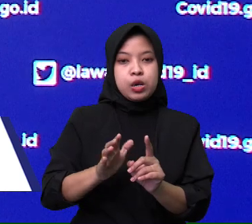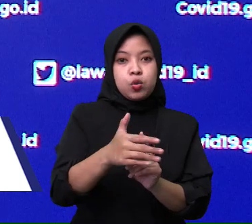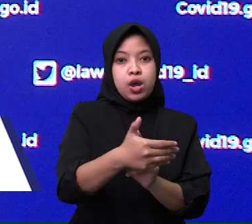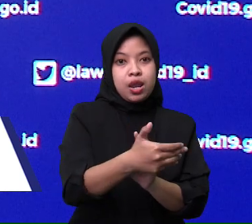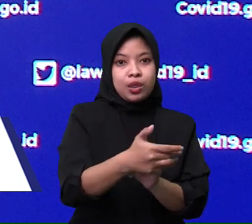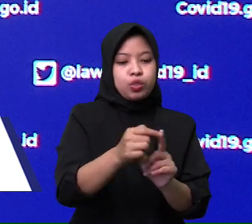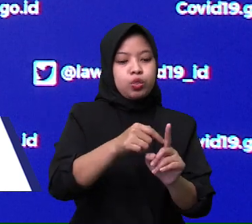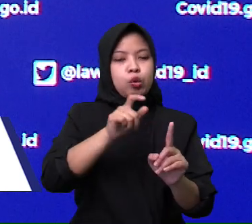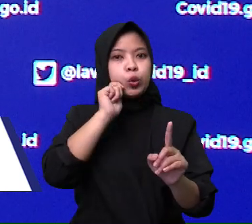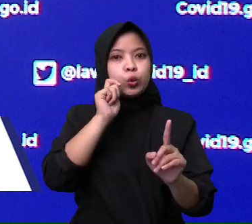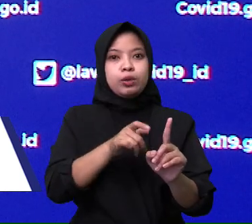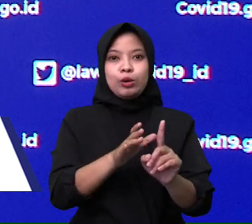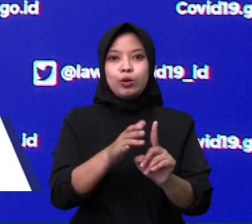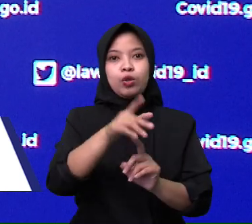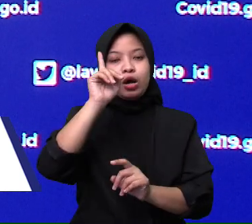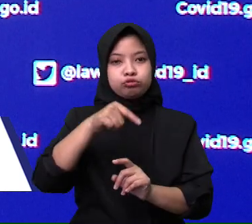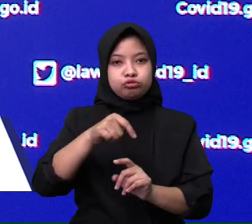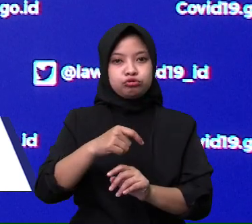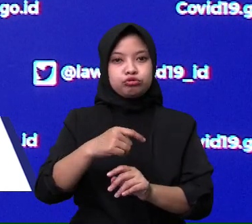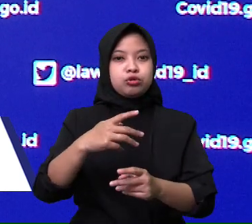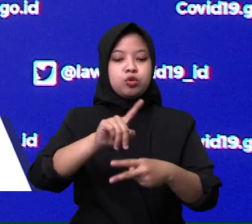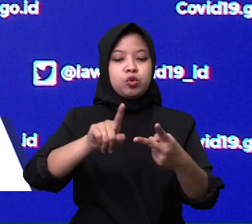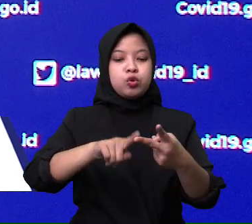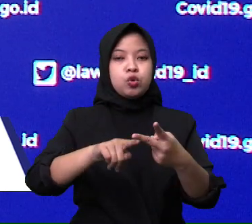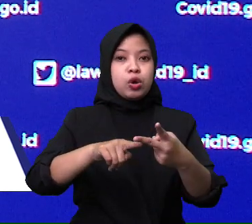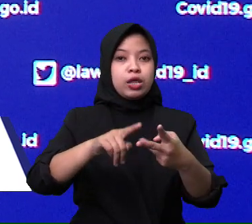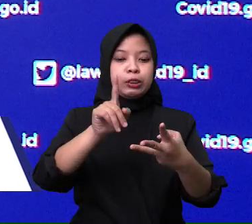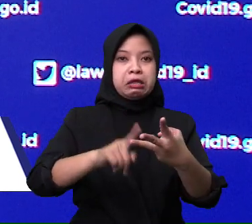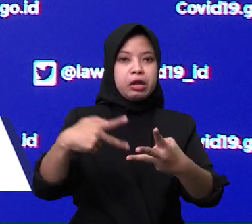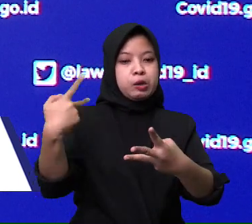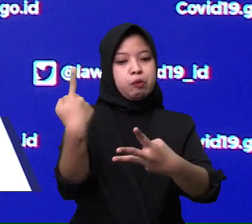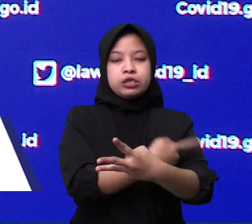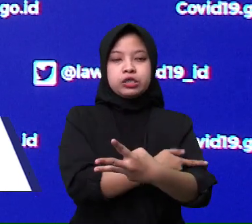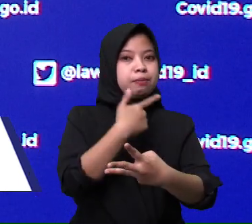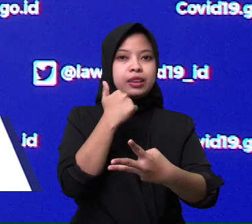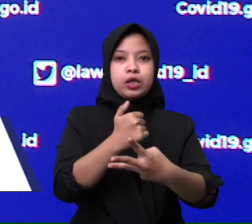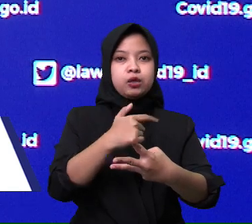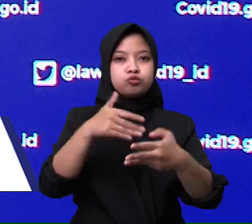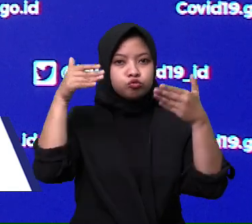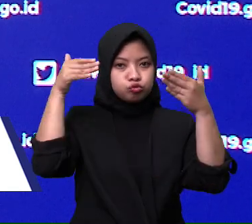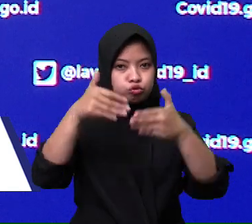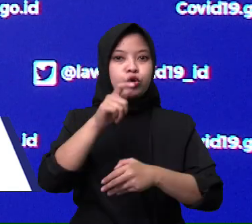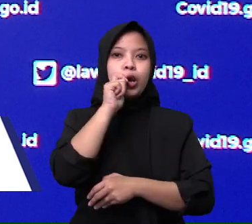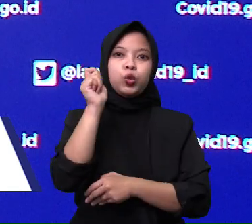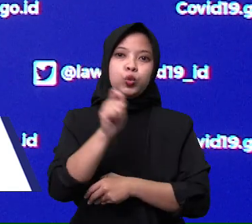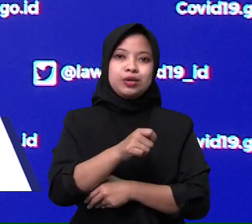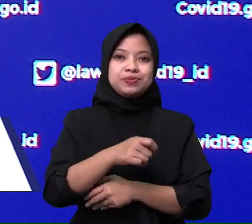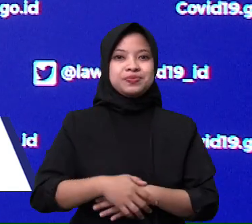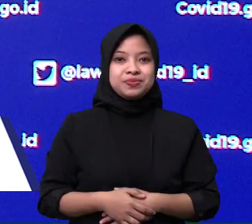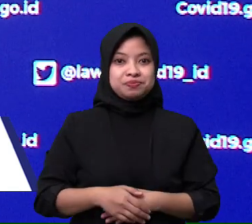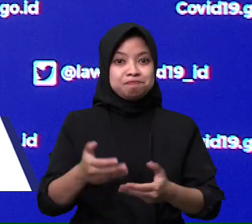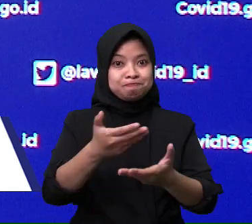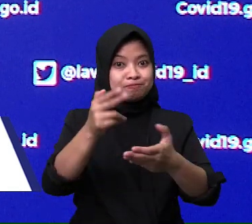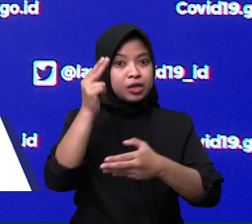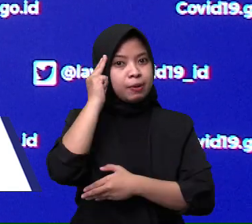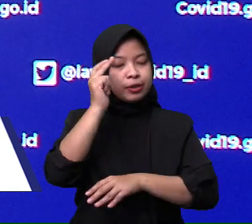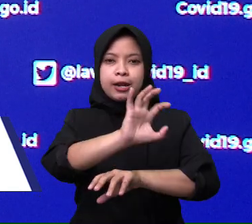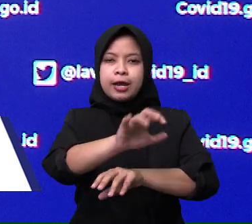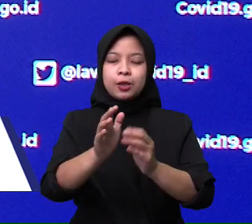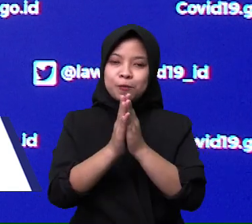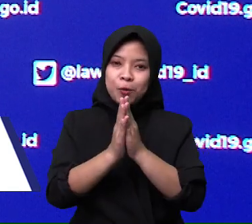terus meningkatkan cakupan vaksinasi dosis 2 dan 3 untuk lansia. Kepada seluruh pemerintah daerah,